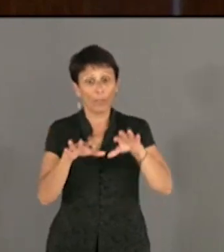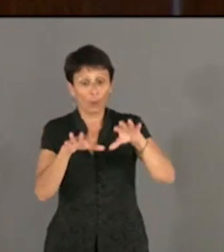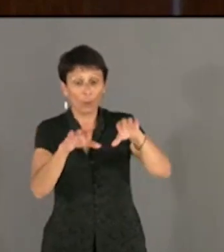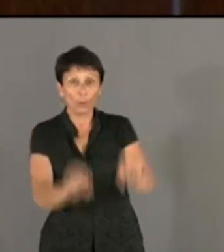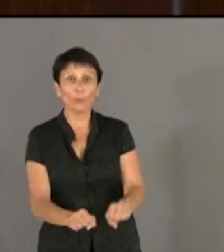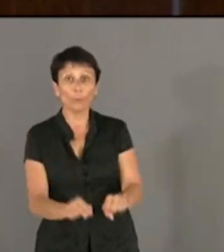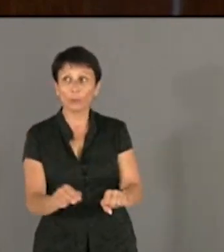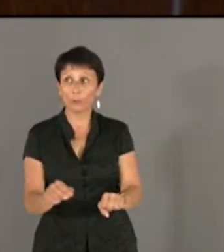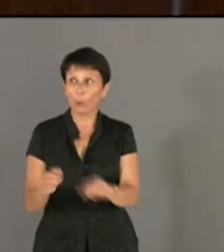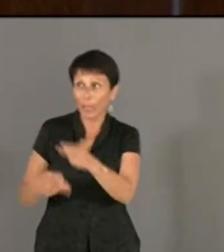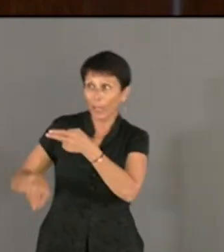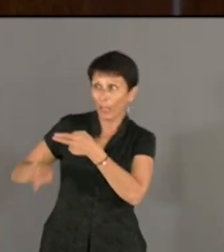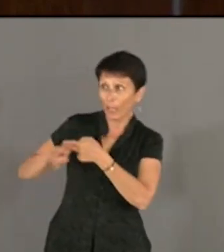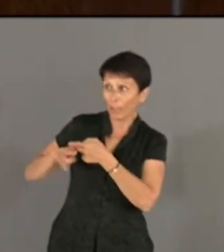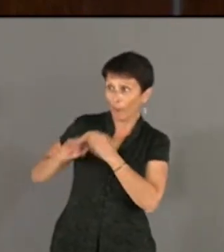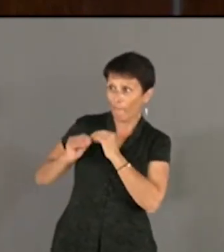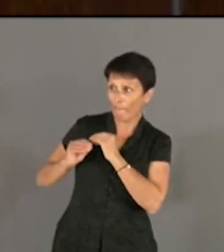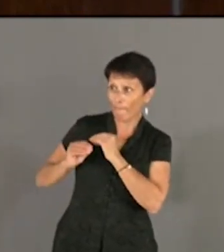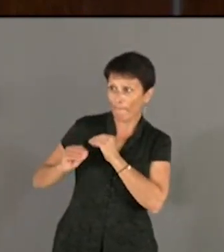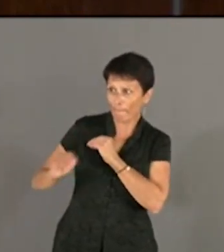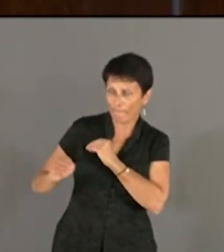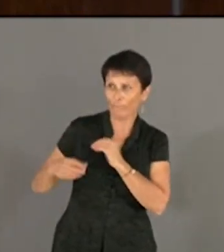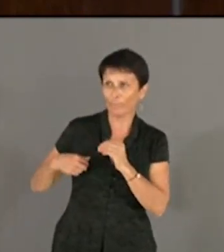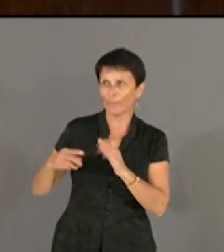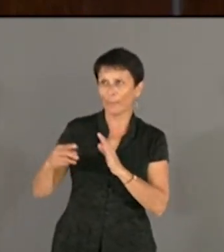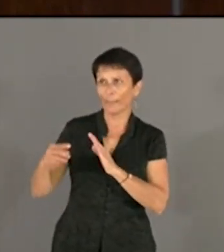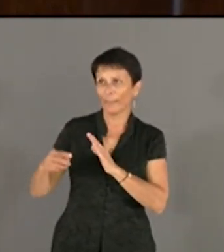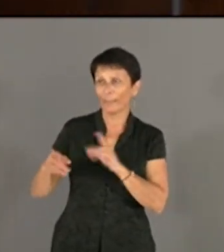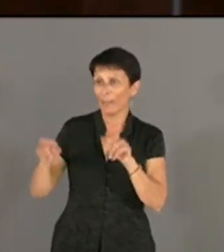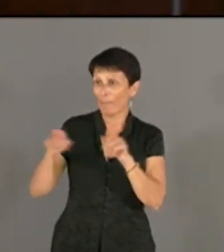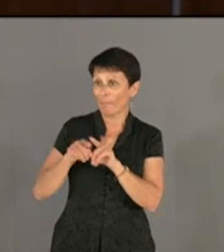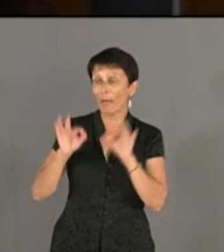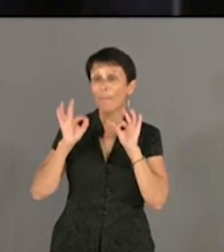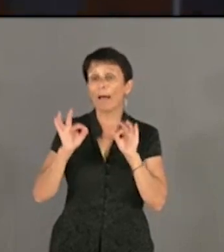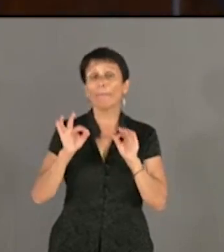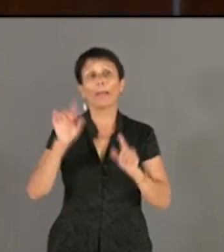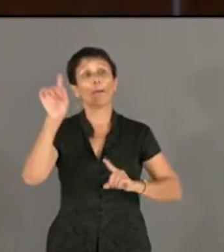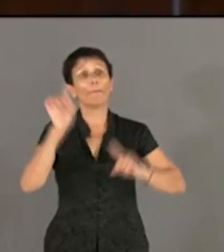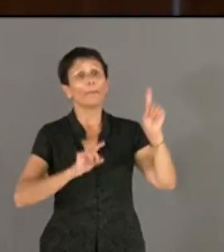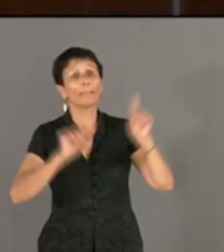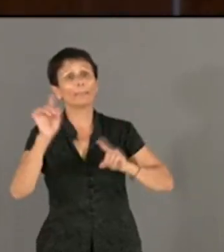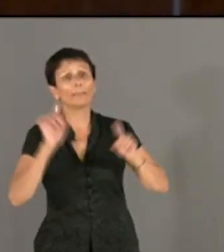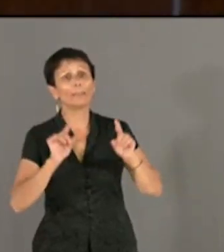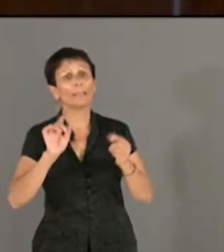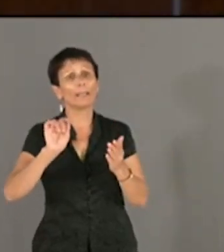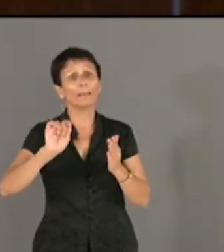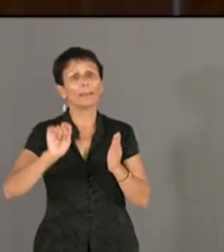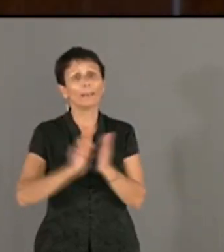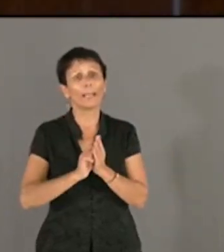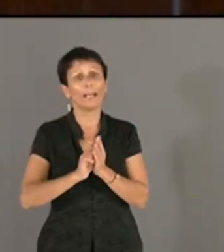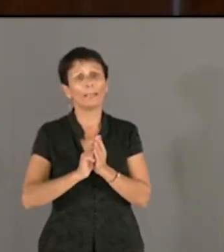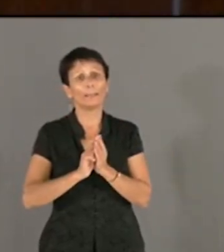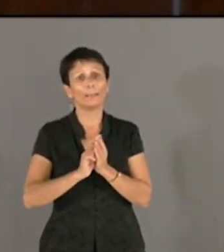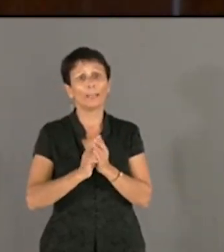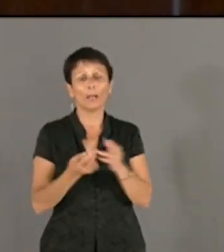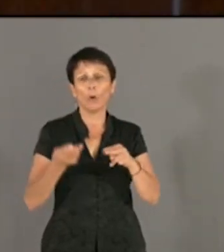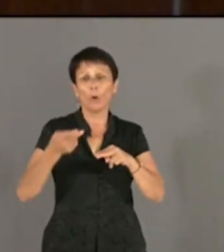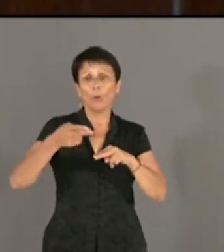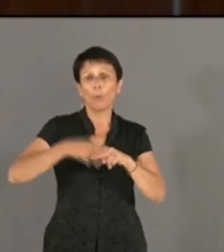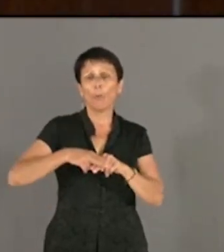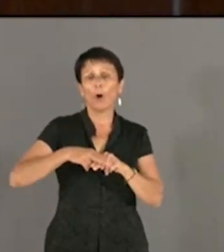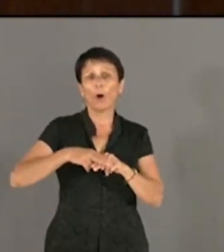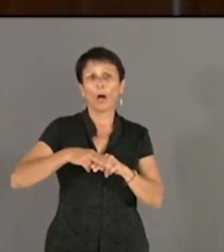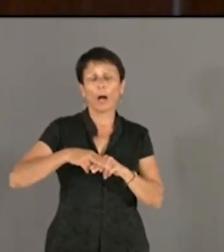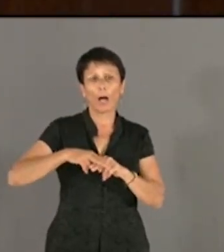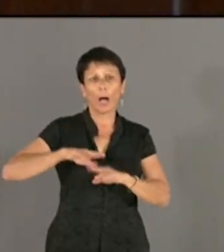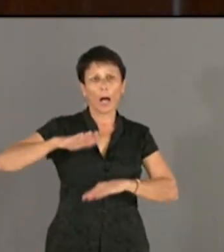occupation. Vous ne m'avez pas répondu. Comme vous ne m'avez pas répondu sur les festivités à l'occasion du bicentenaire de la mort de l'empereur,